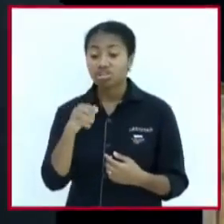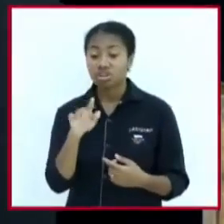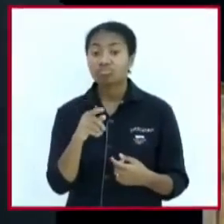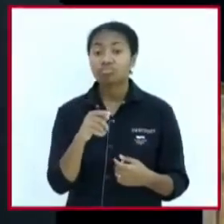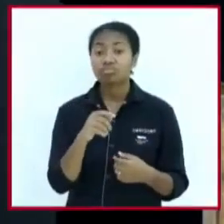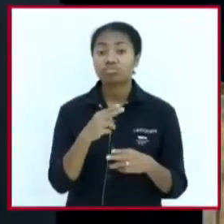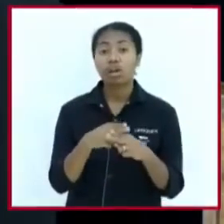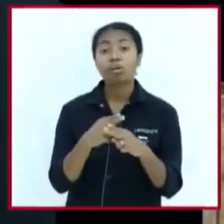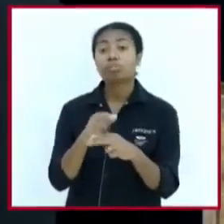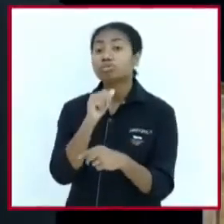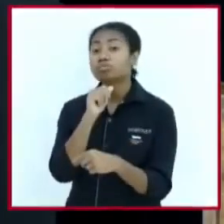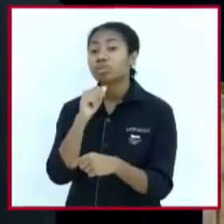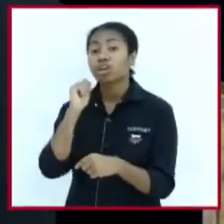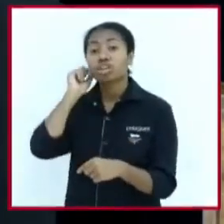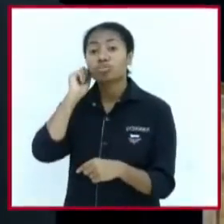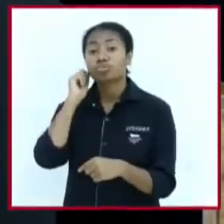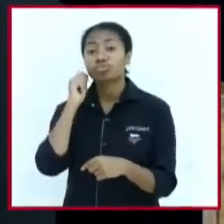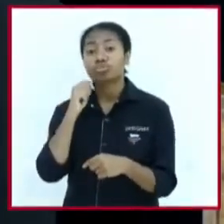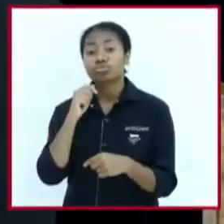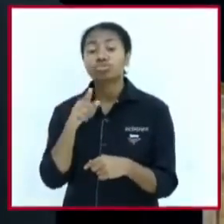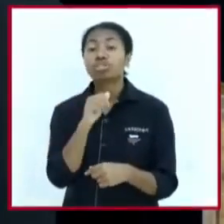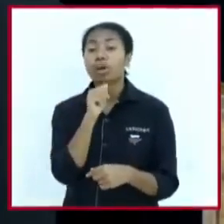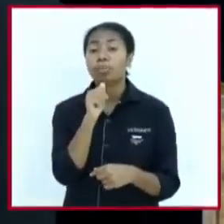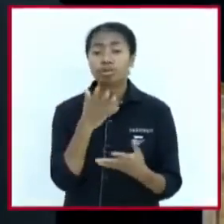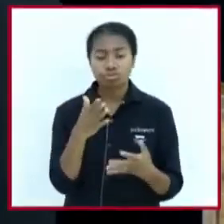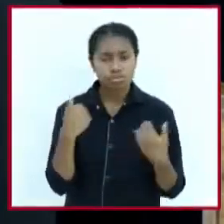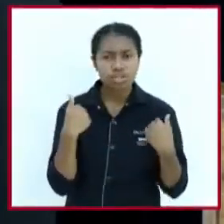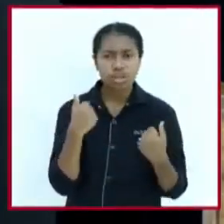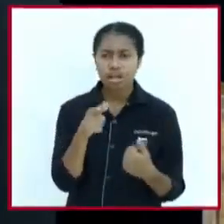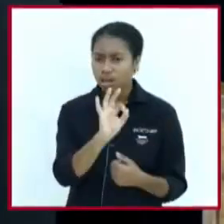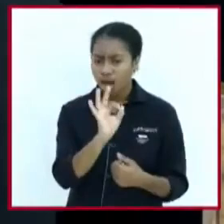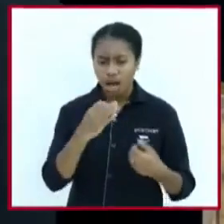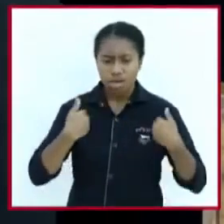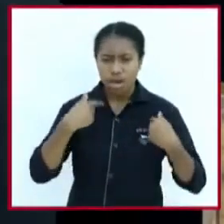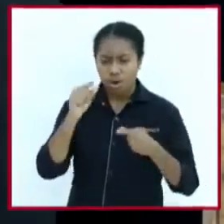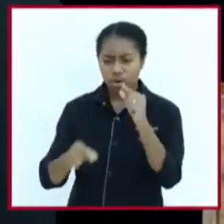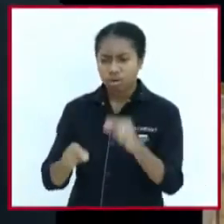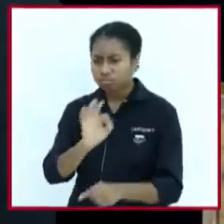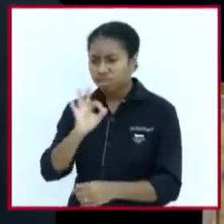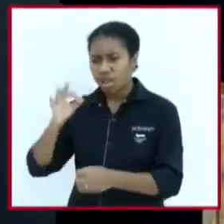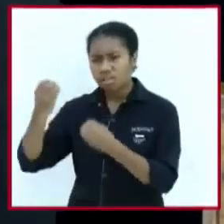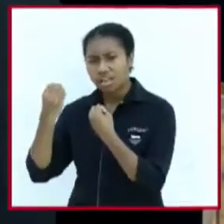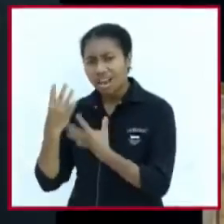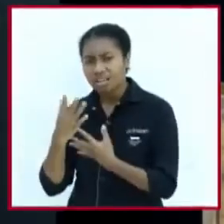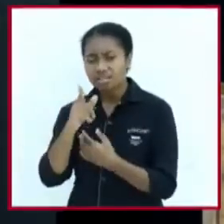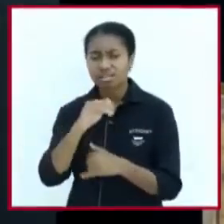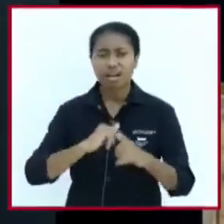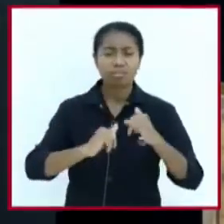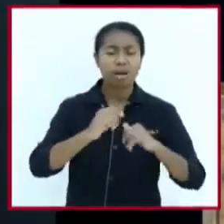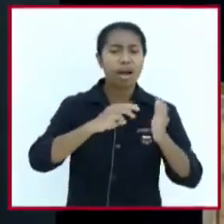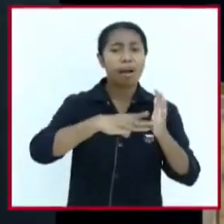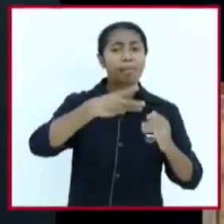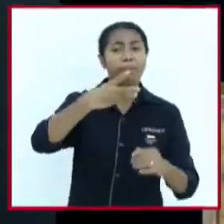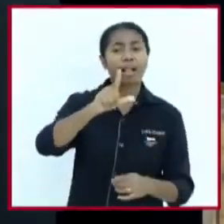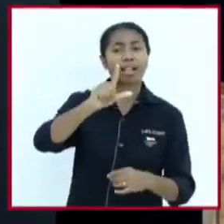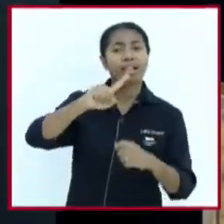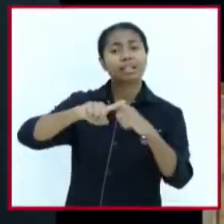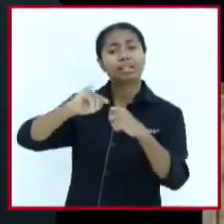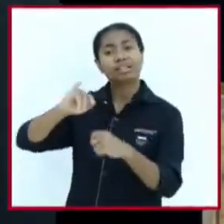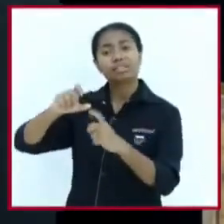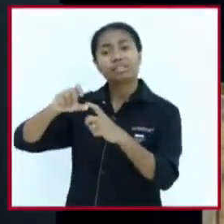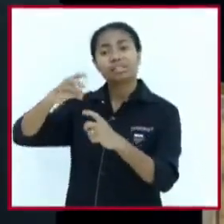ya tapi tidak ada orang yang tidak jelas seperti Meggi Z hati meski cantik betul-betul tidak jelas